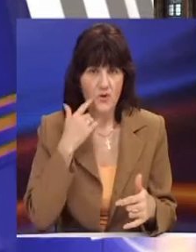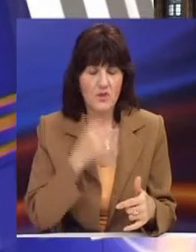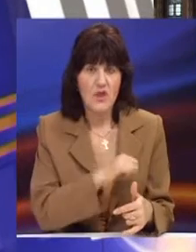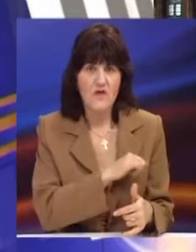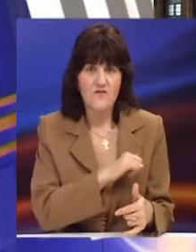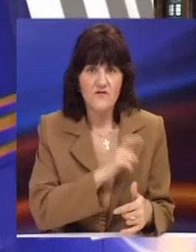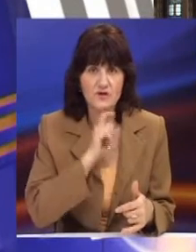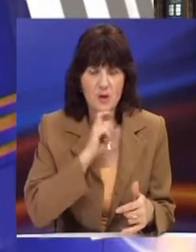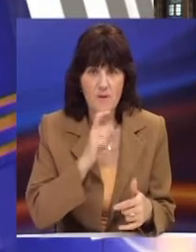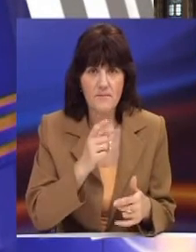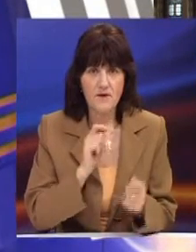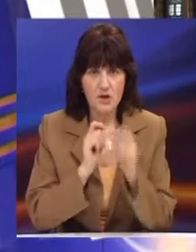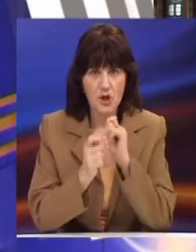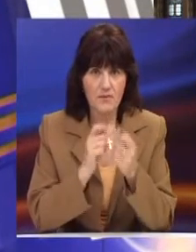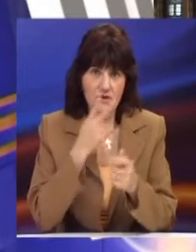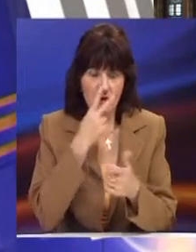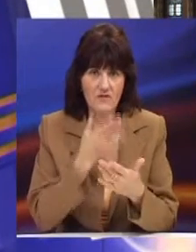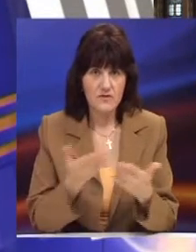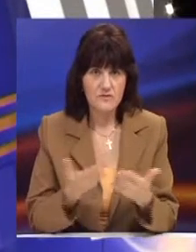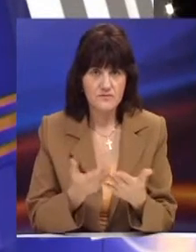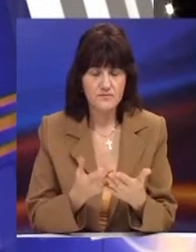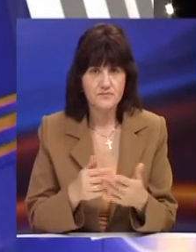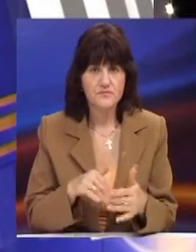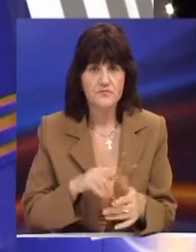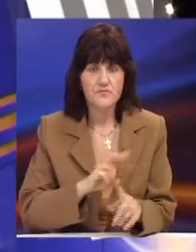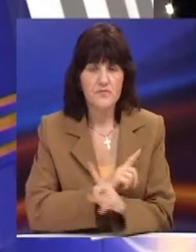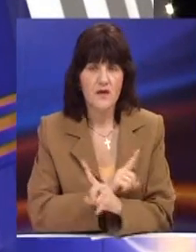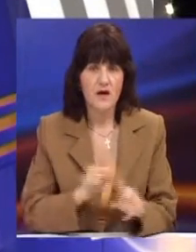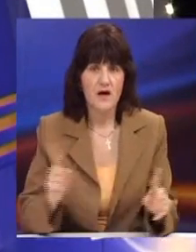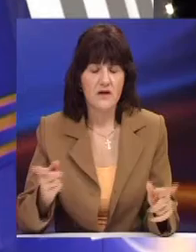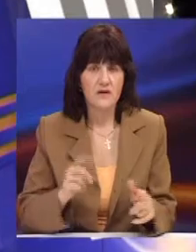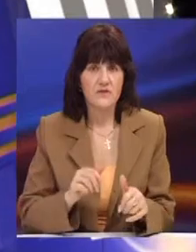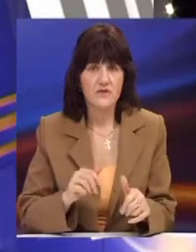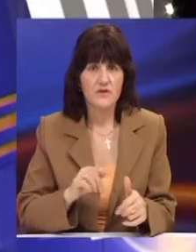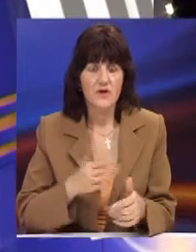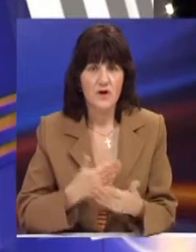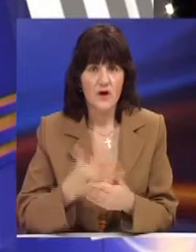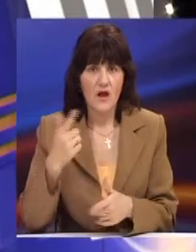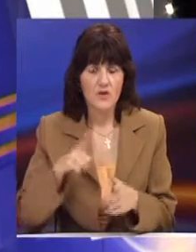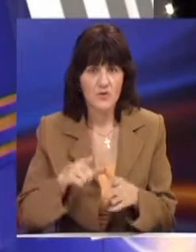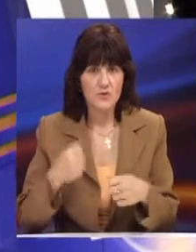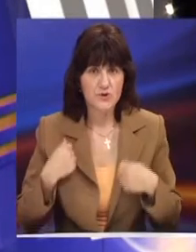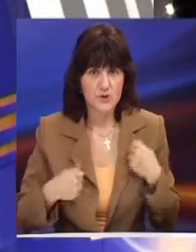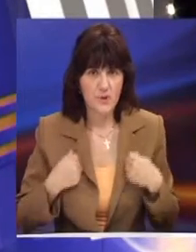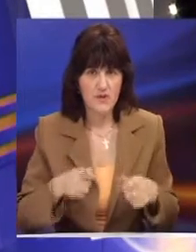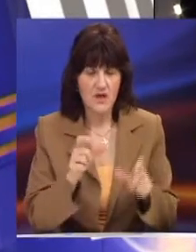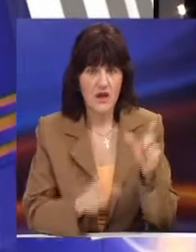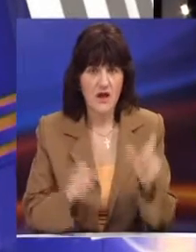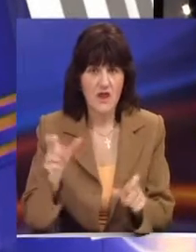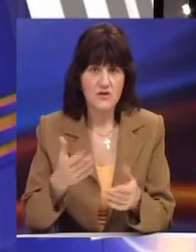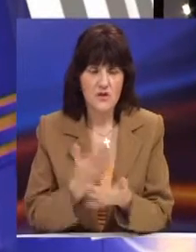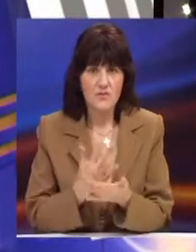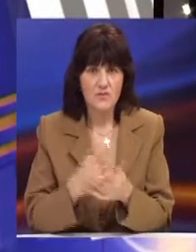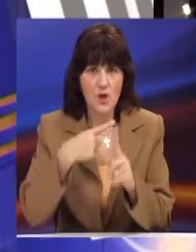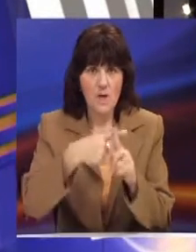Savezom vojvođanskih Mađara da napravimo neku priču pa ćemo vidjeti ishod. Sve operativne stvari koje se tiču građana Subotice, a donesu određene